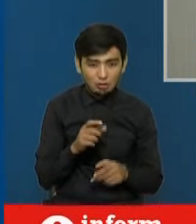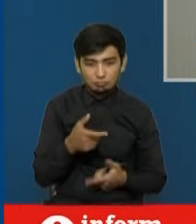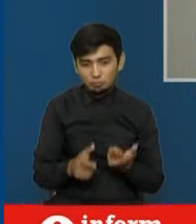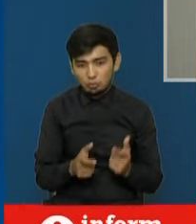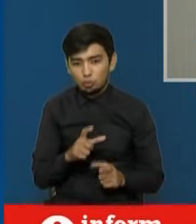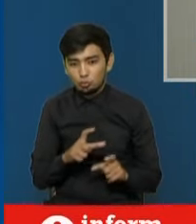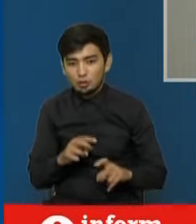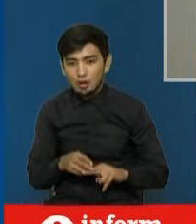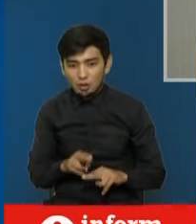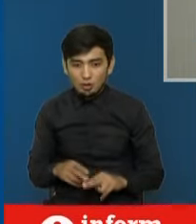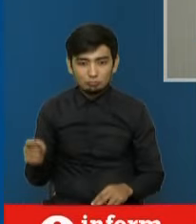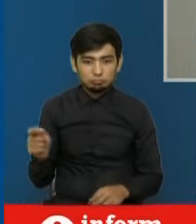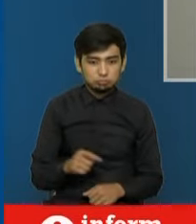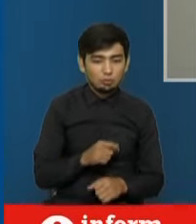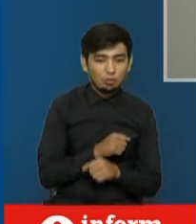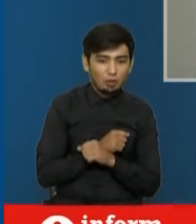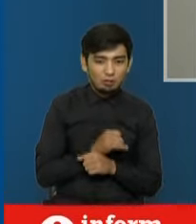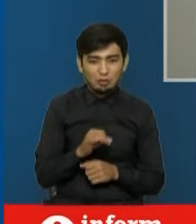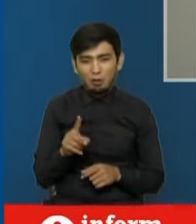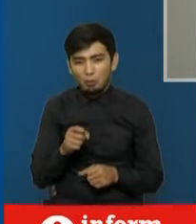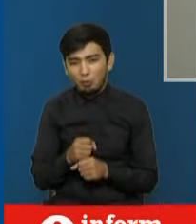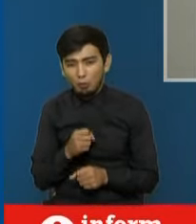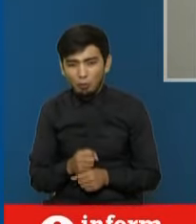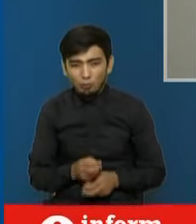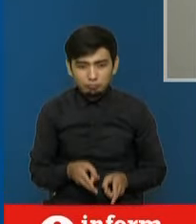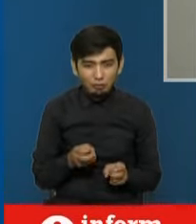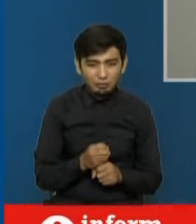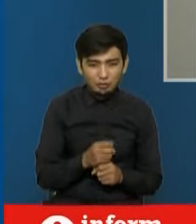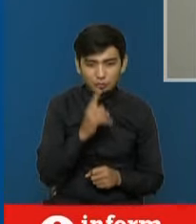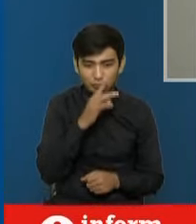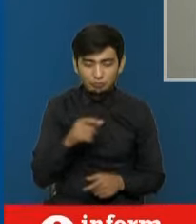реально люди, которые приехали отдыхать, а не заниматься какими-то преступными делами, да?